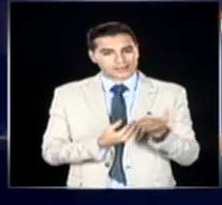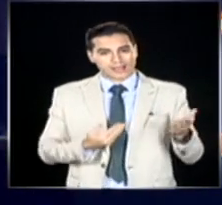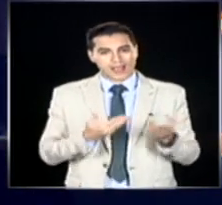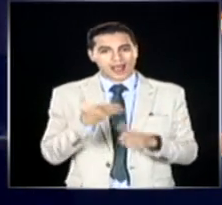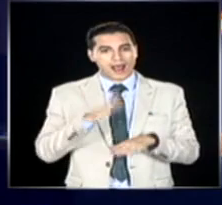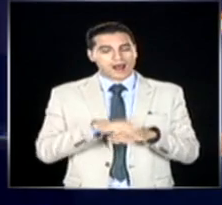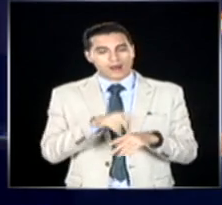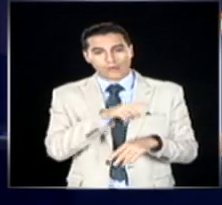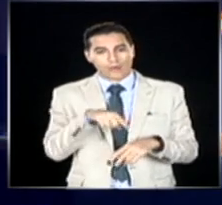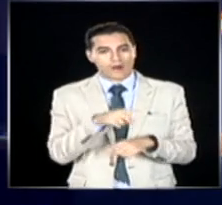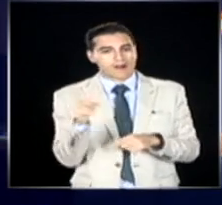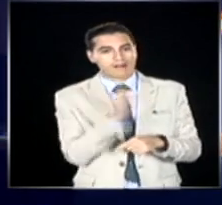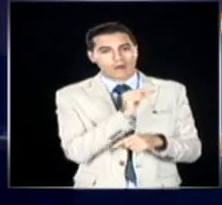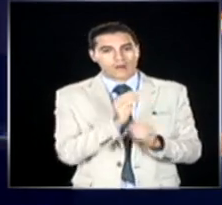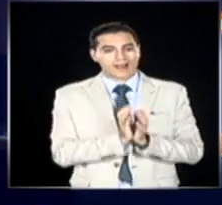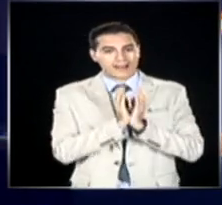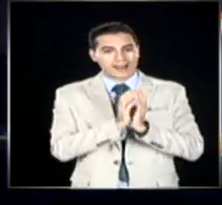راجعين بكاس المركز الثاني.